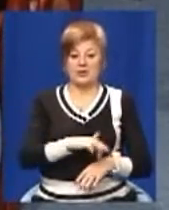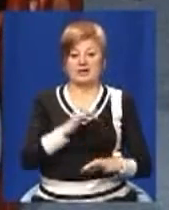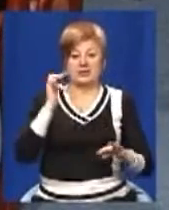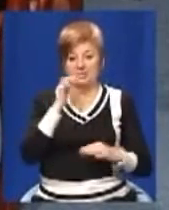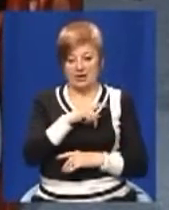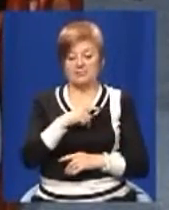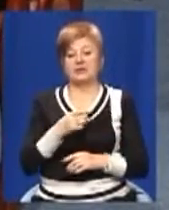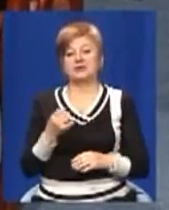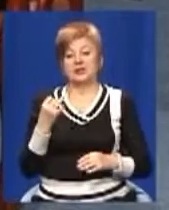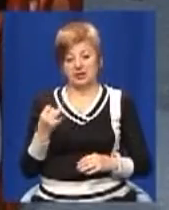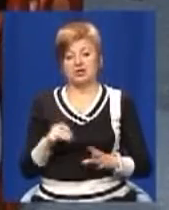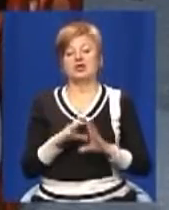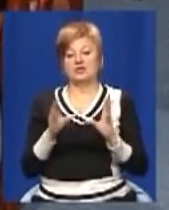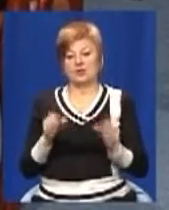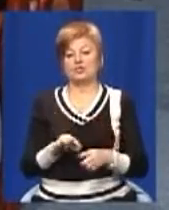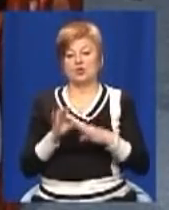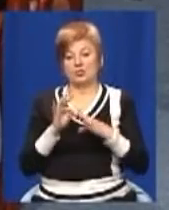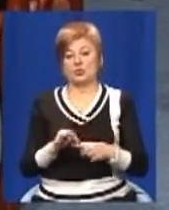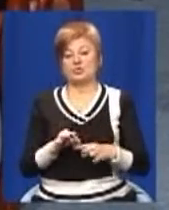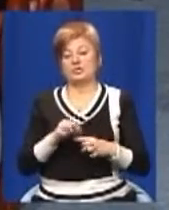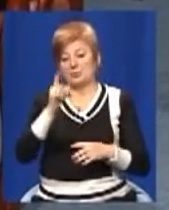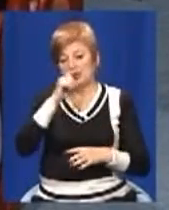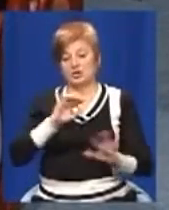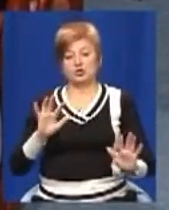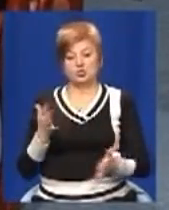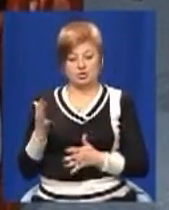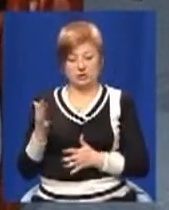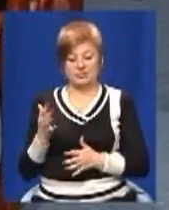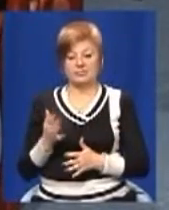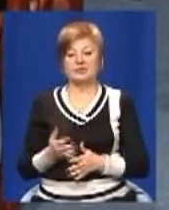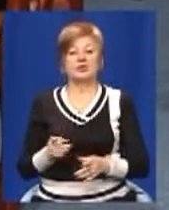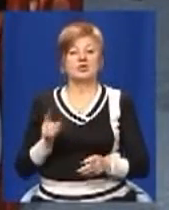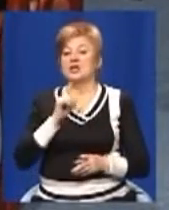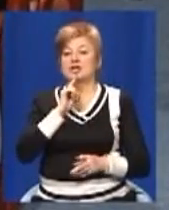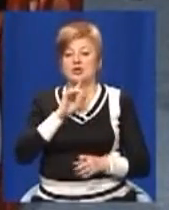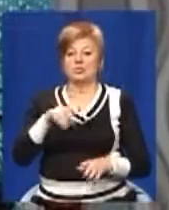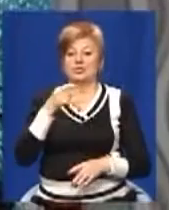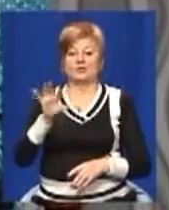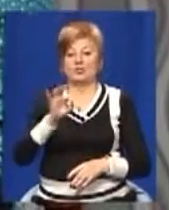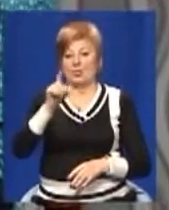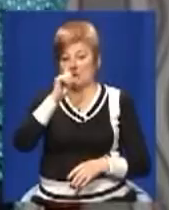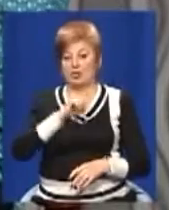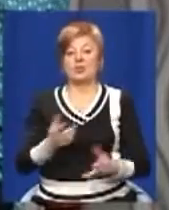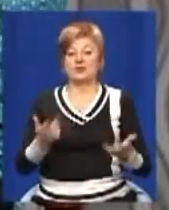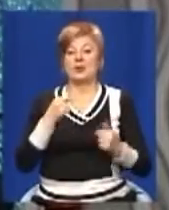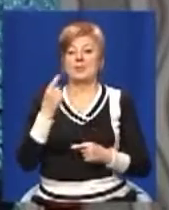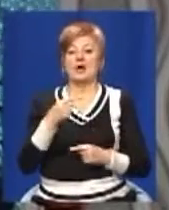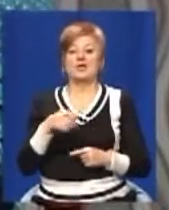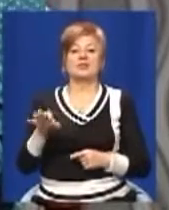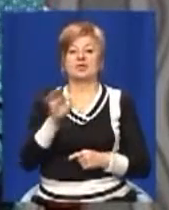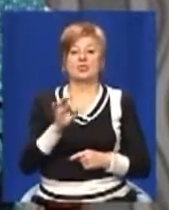І це взагалі призводить до нещасливих випадків. Тож, не будемо говорити про погане. Давай проговоримо